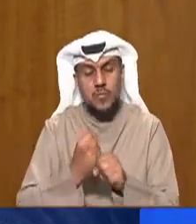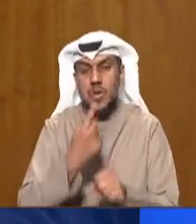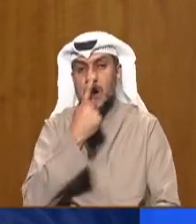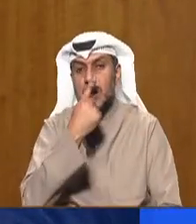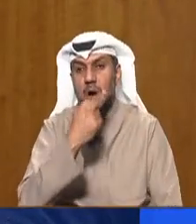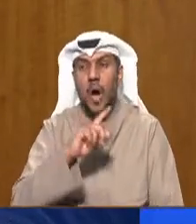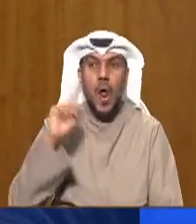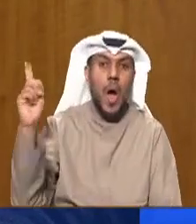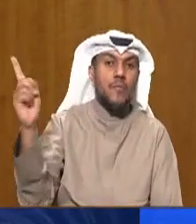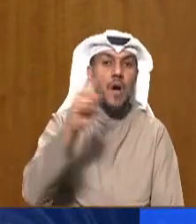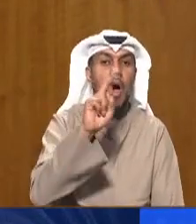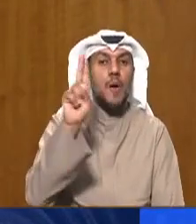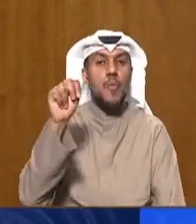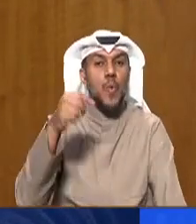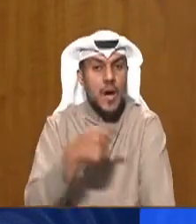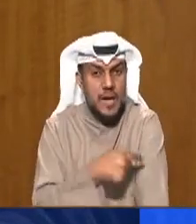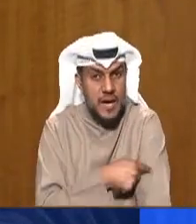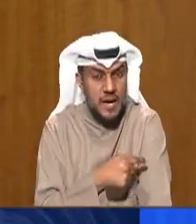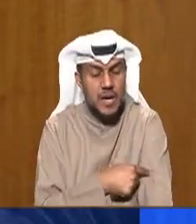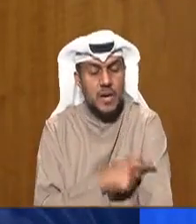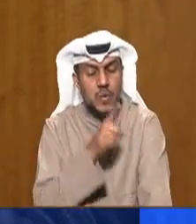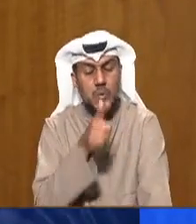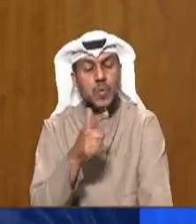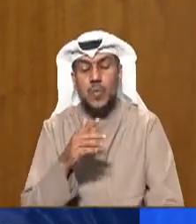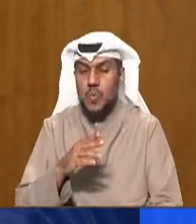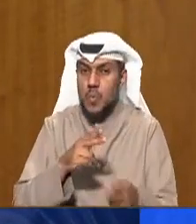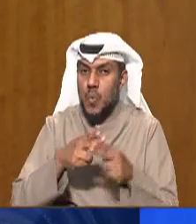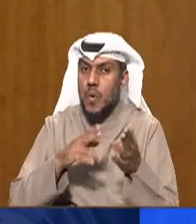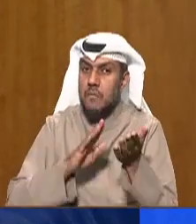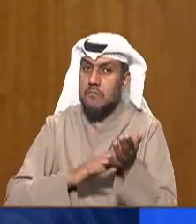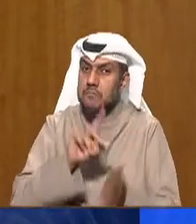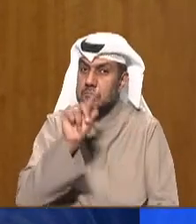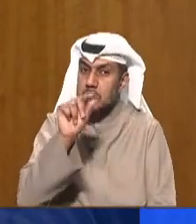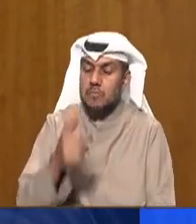من منظمة الصحة العالمية، وأيضا إشادات محلية